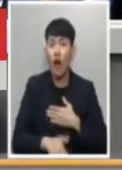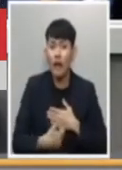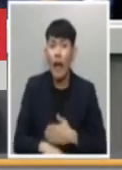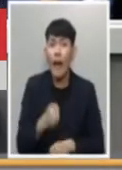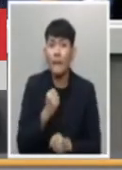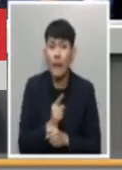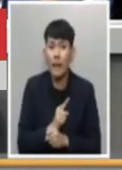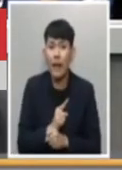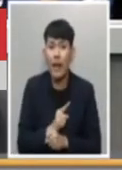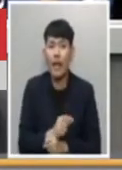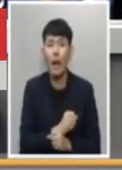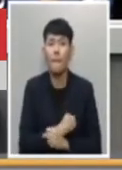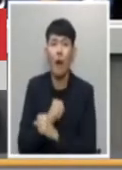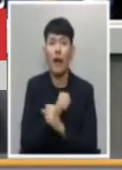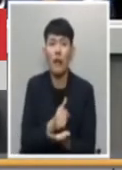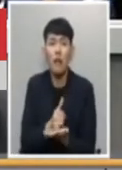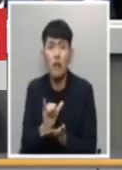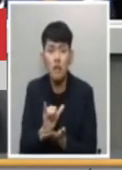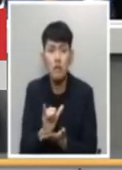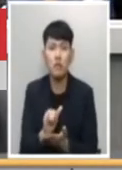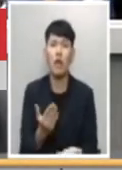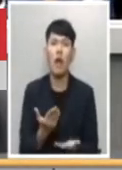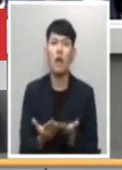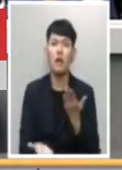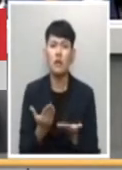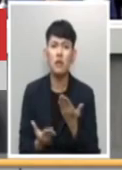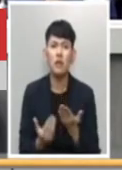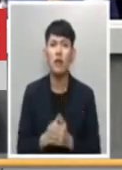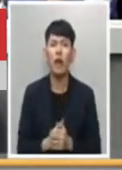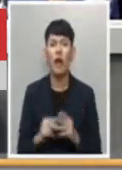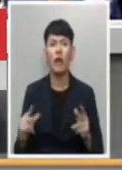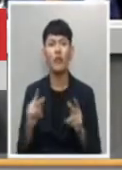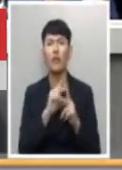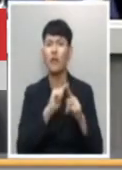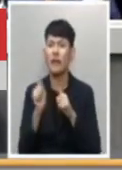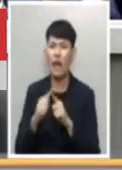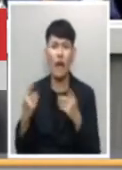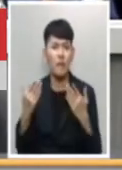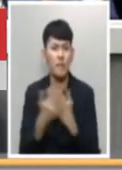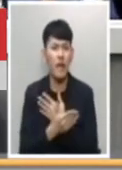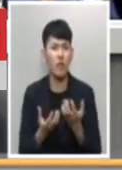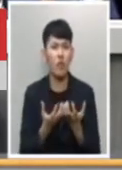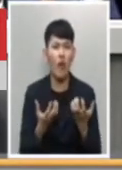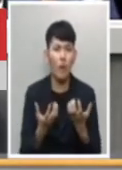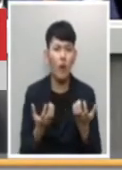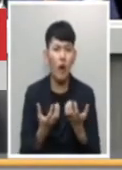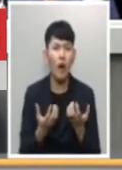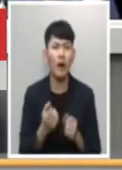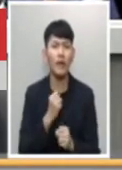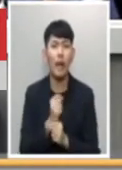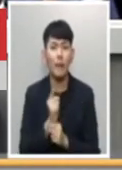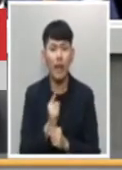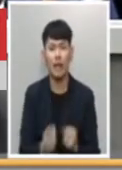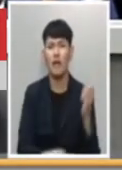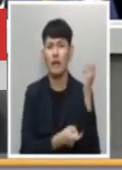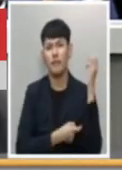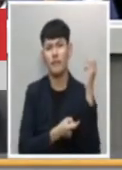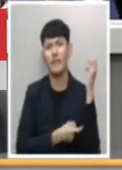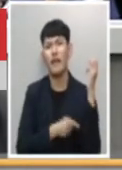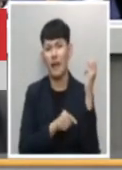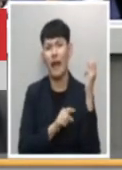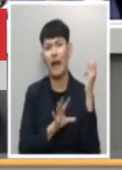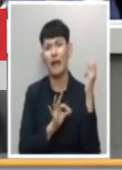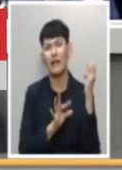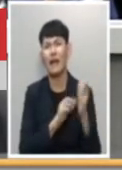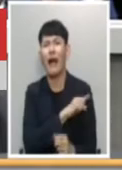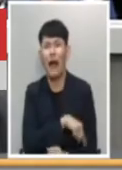ทำลูกระเบิดยางพาราอาวุธยางพาราอันไหนที่เกี่ยวกับยางพาราทำได้หมดเลยครับกรมราชทัณฑ์ทำพื้นที่นอนยางพา